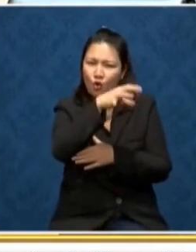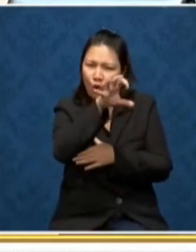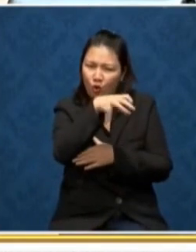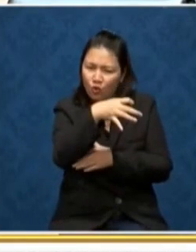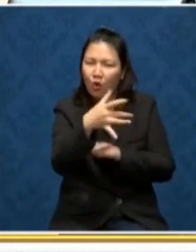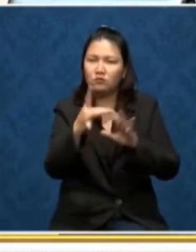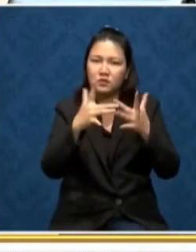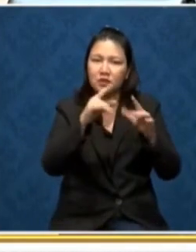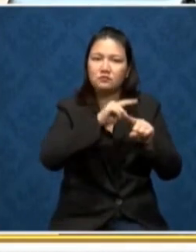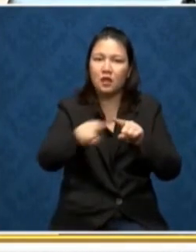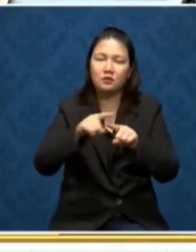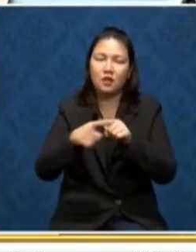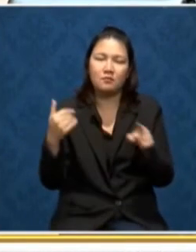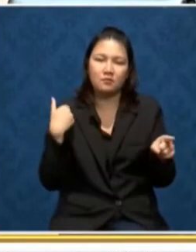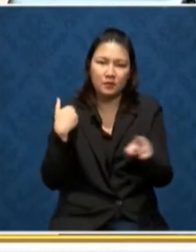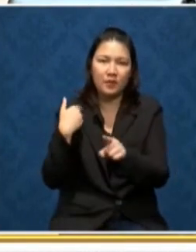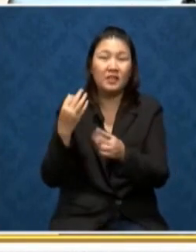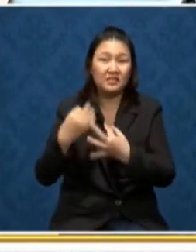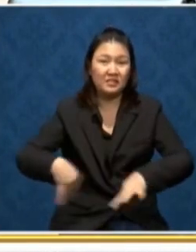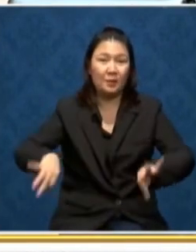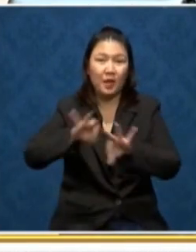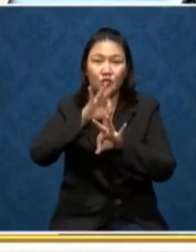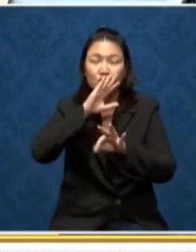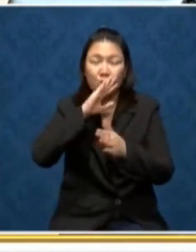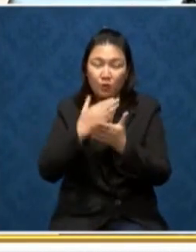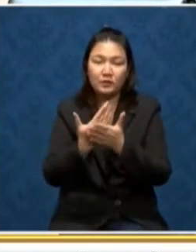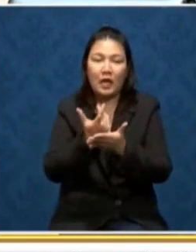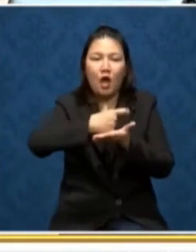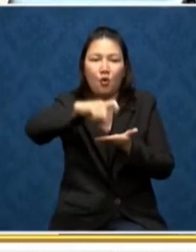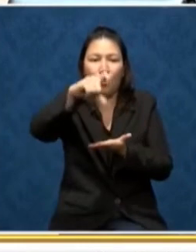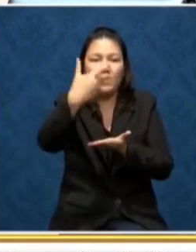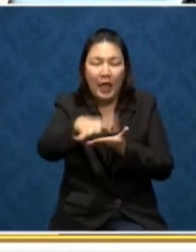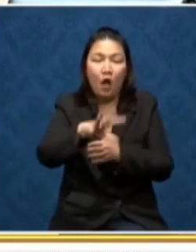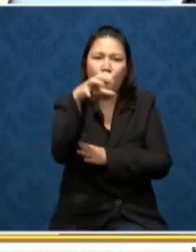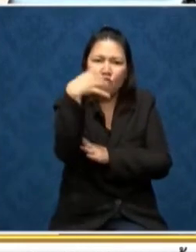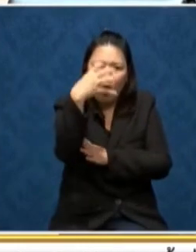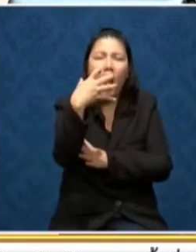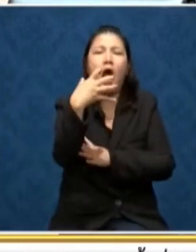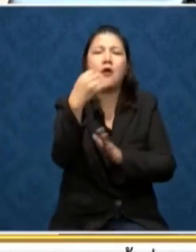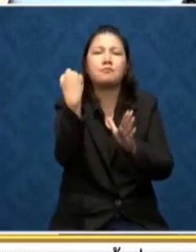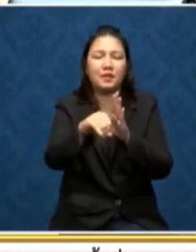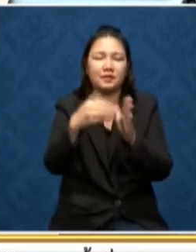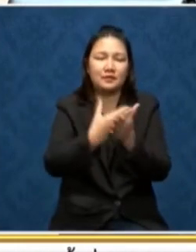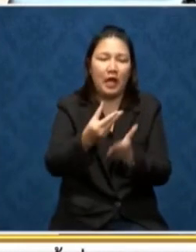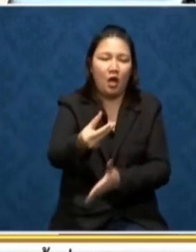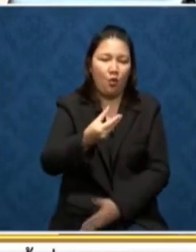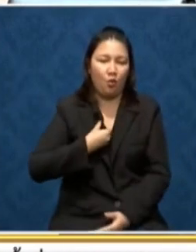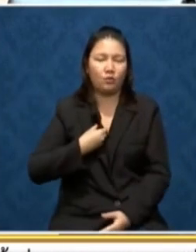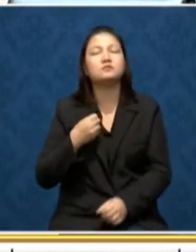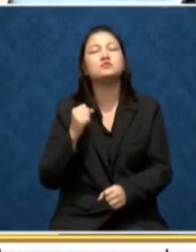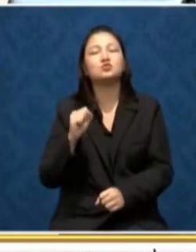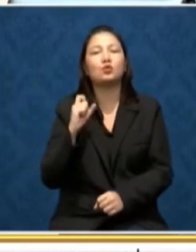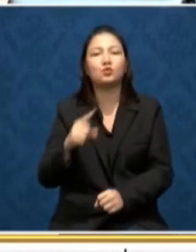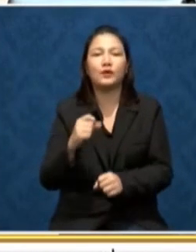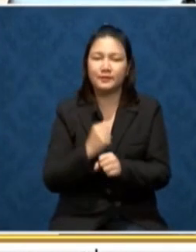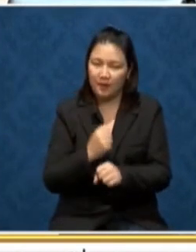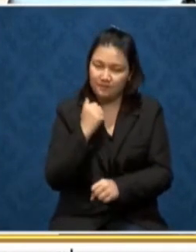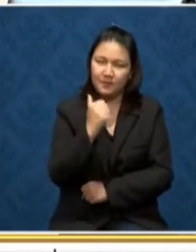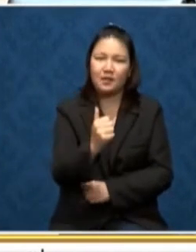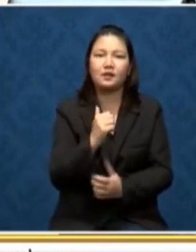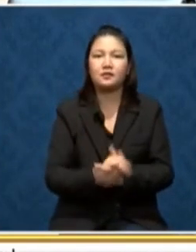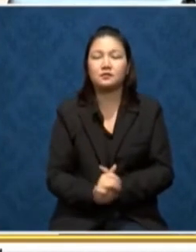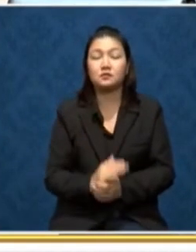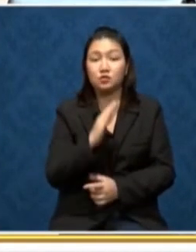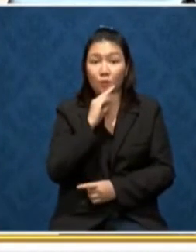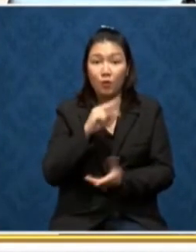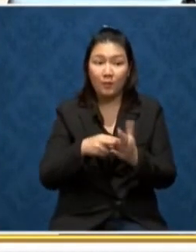คือการคืนทรัพยให้ประชาชนที่ถูกหลอกอย่างนวเร็วเพราะสำหรบผู้เสียหายนอกจากต้องการให้มีชา